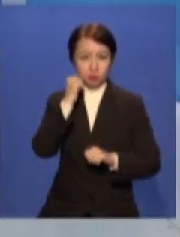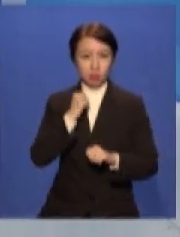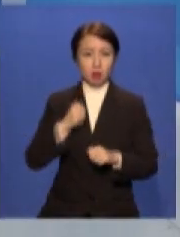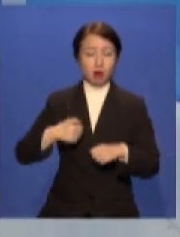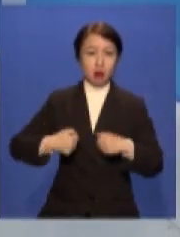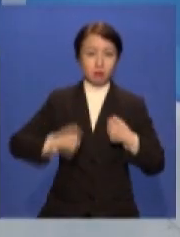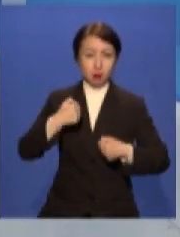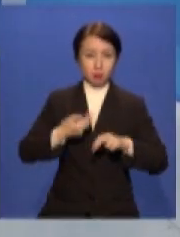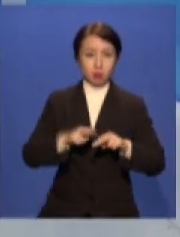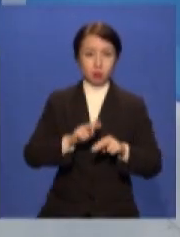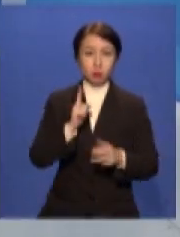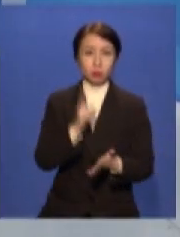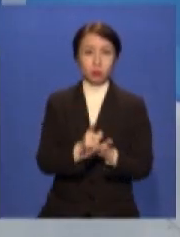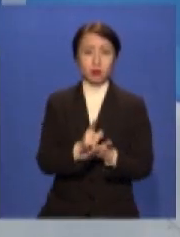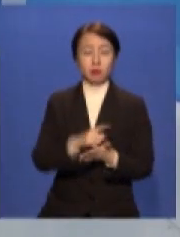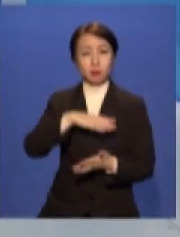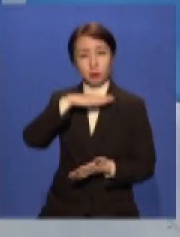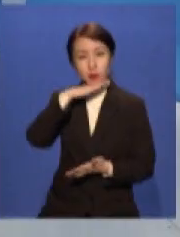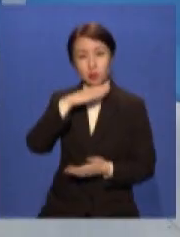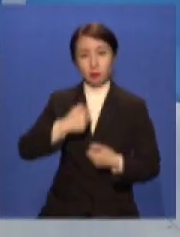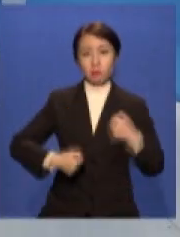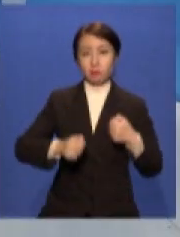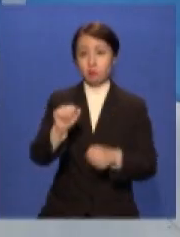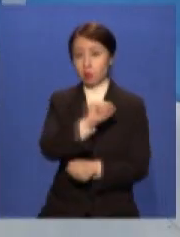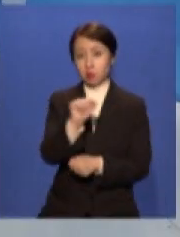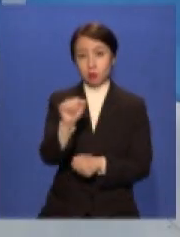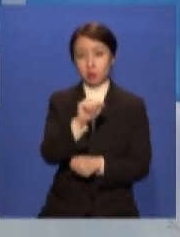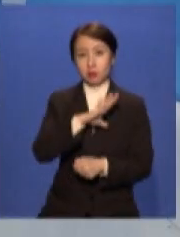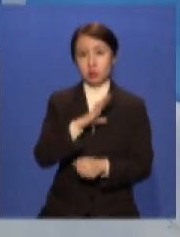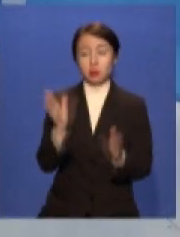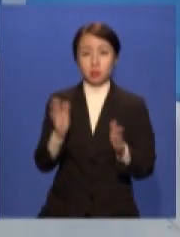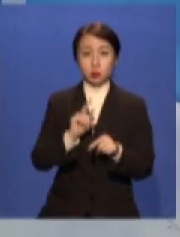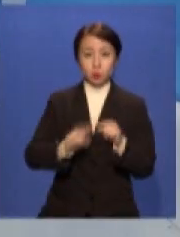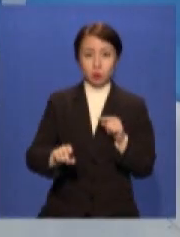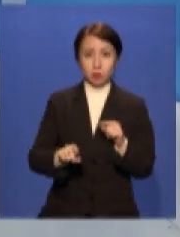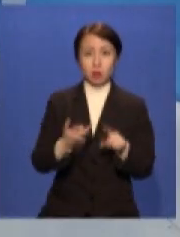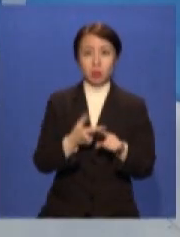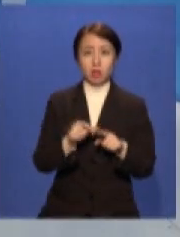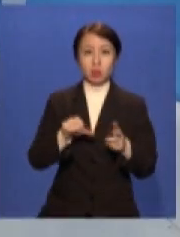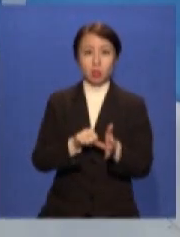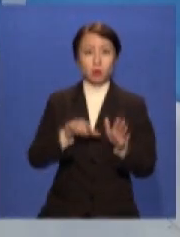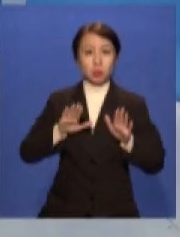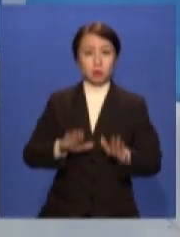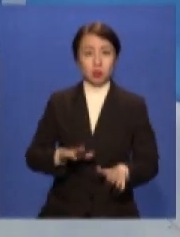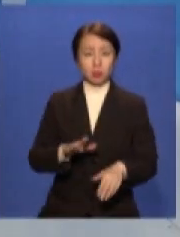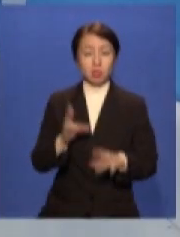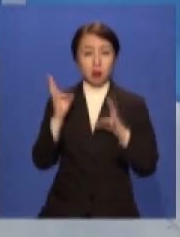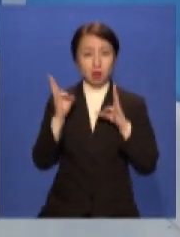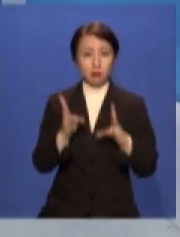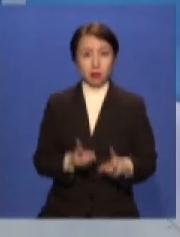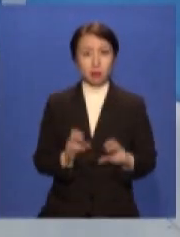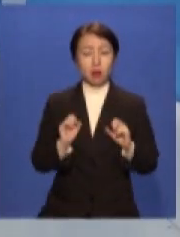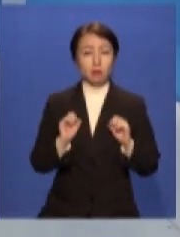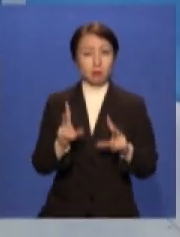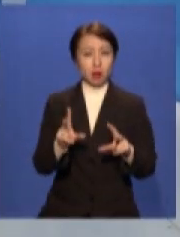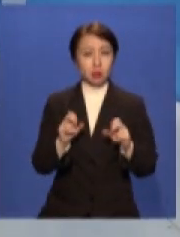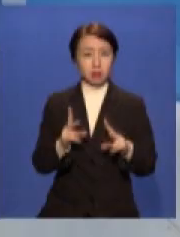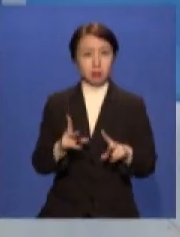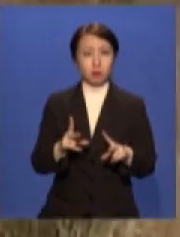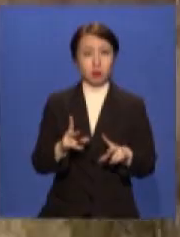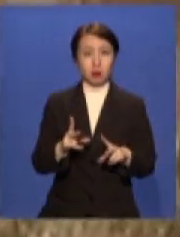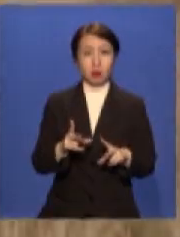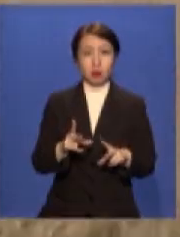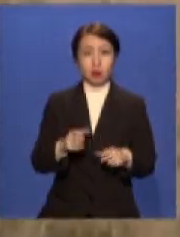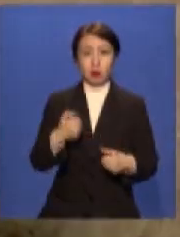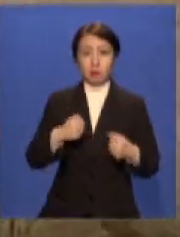автомобиля который должен привлечь внимание водителей и заставить их снизить скорость данный участок является аварийно опасным не все